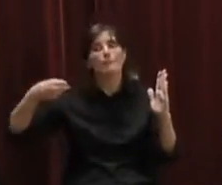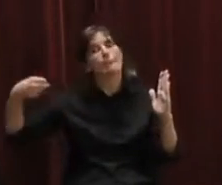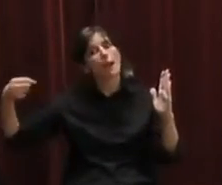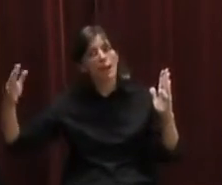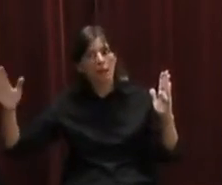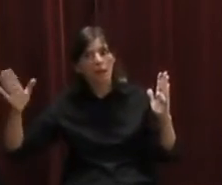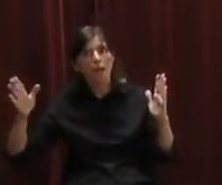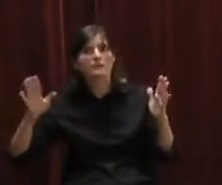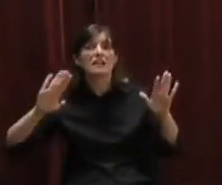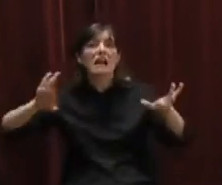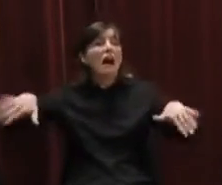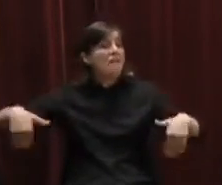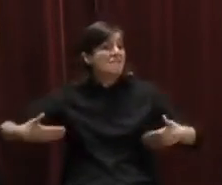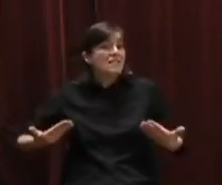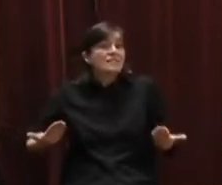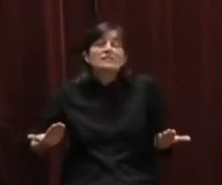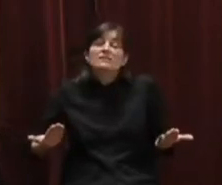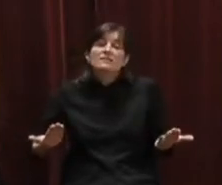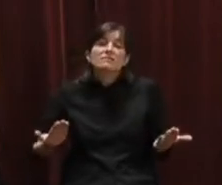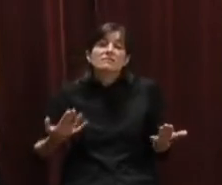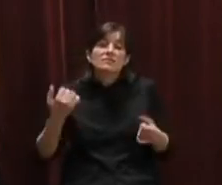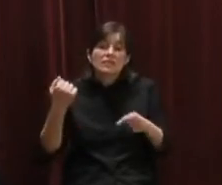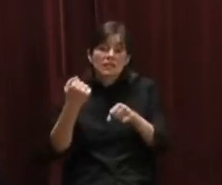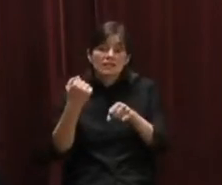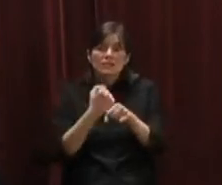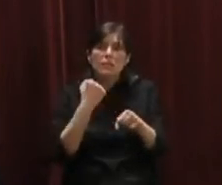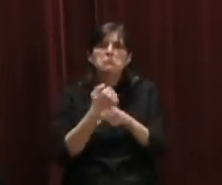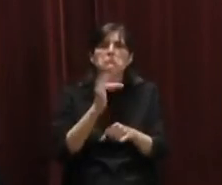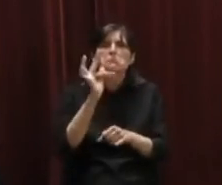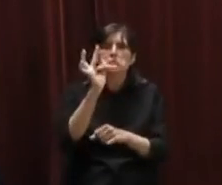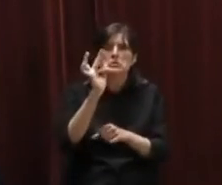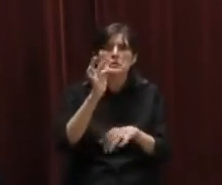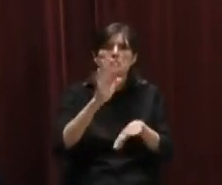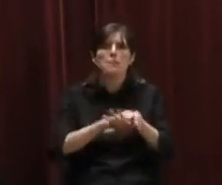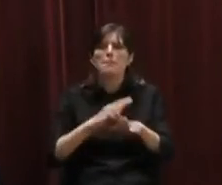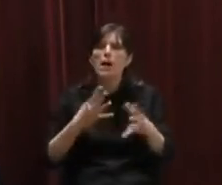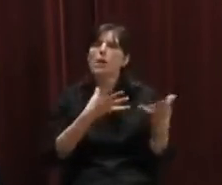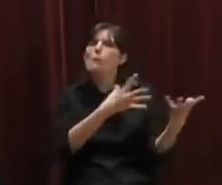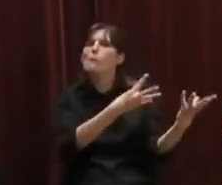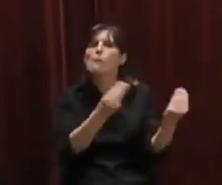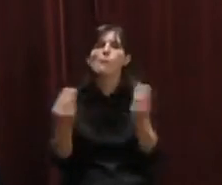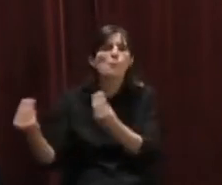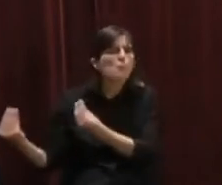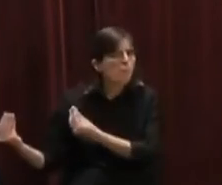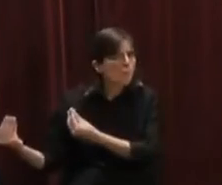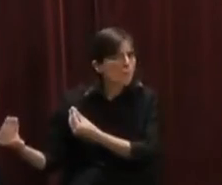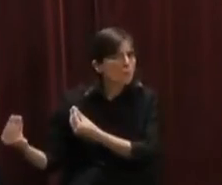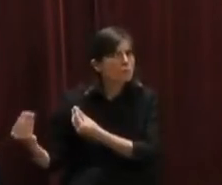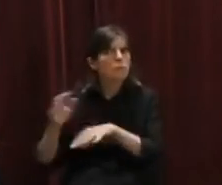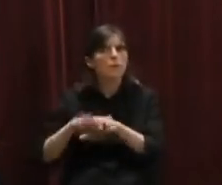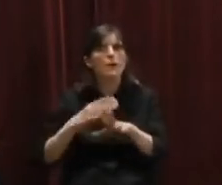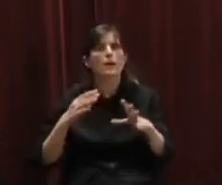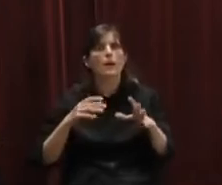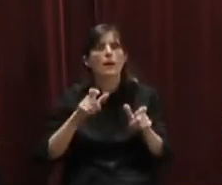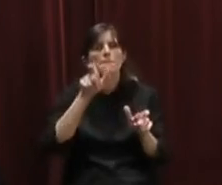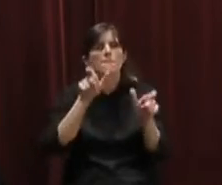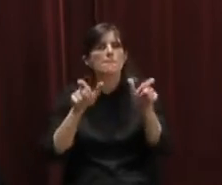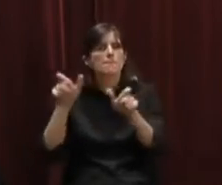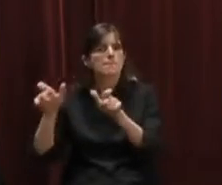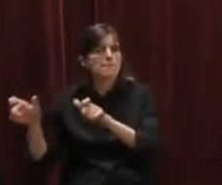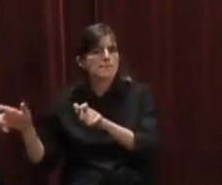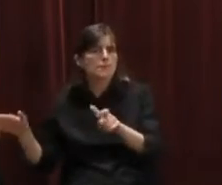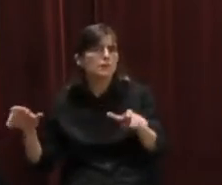treball per molts, no per uns pocs. Cap tipus d'associació, cap tipus de lobby ha